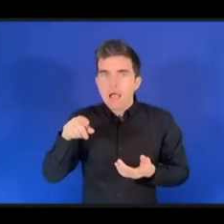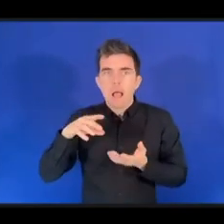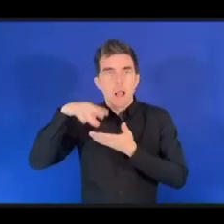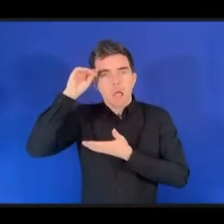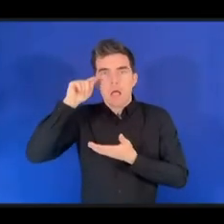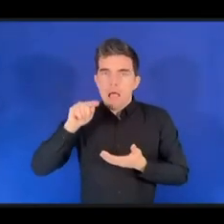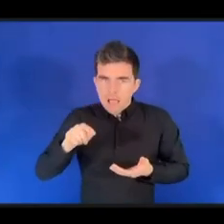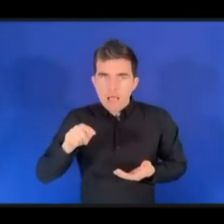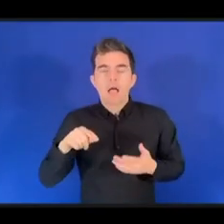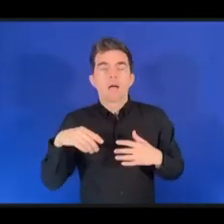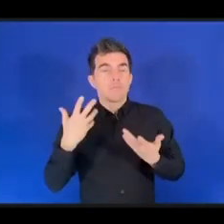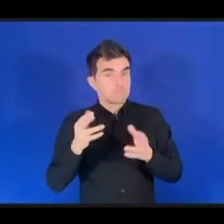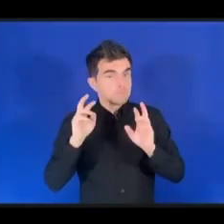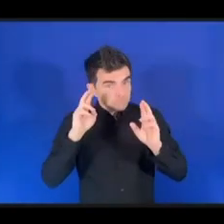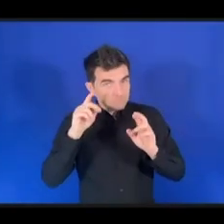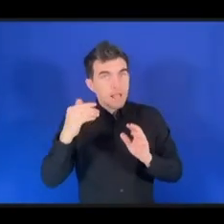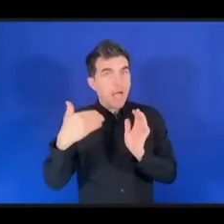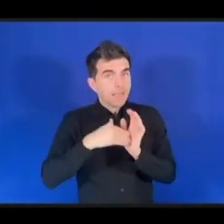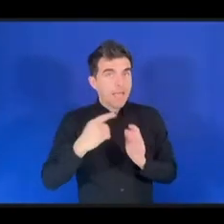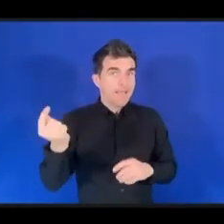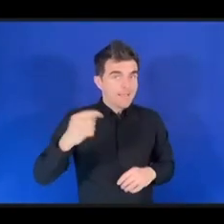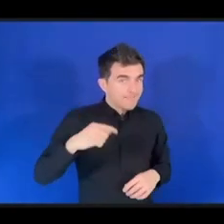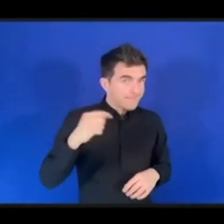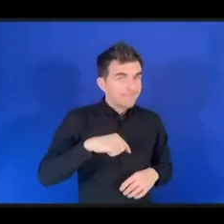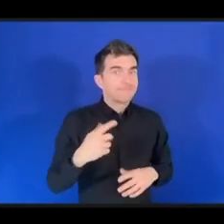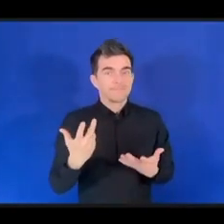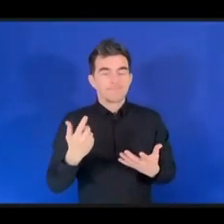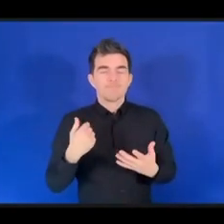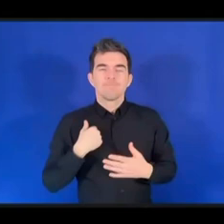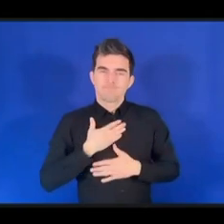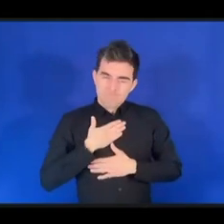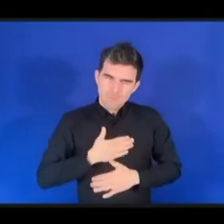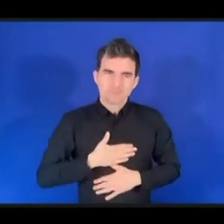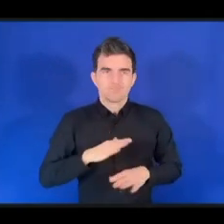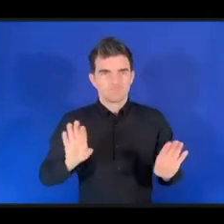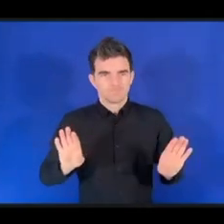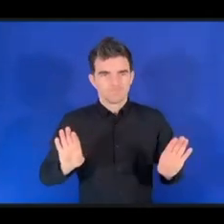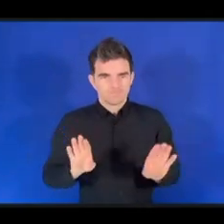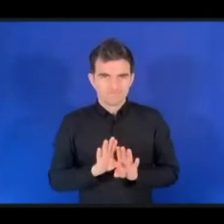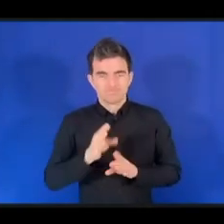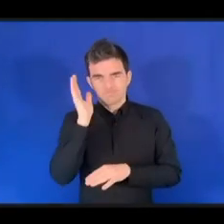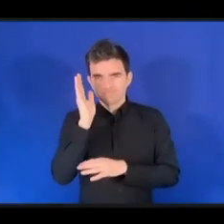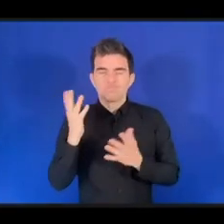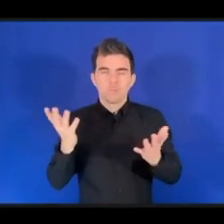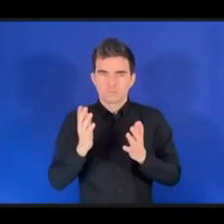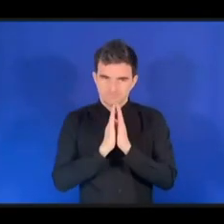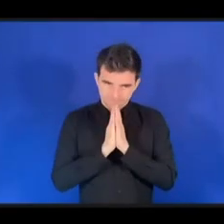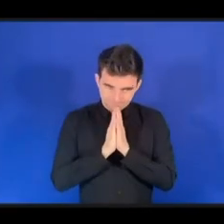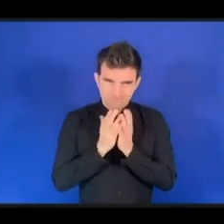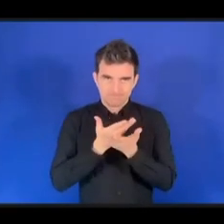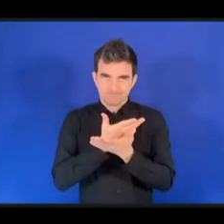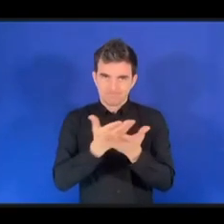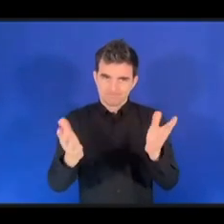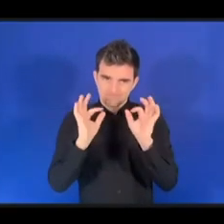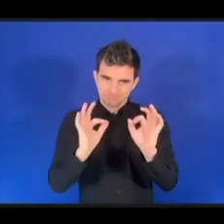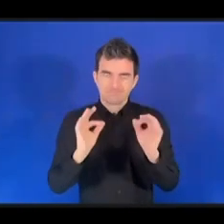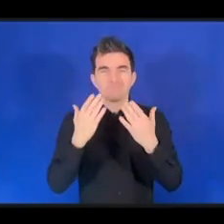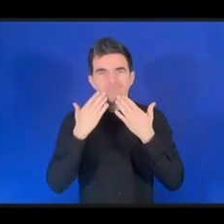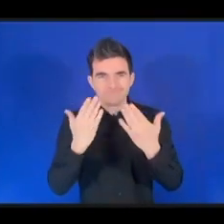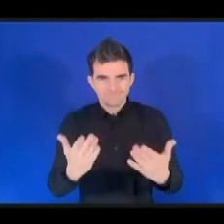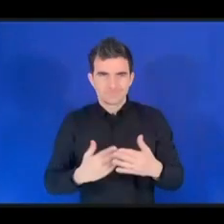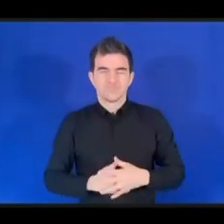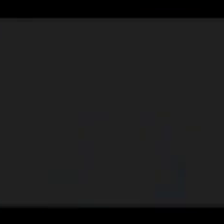بانكم ستعود اليها في المستقبل واتمنى لكم التوفيق وعوده حميده